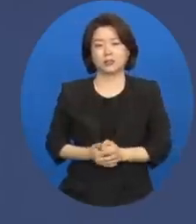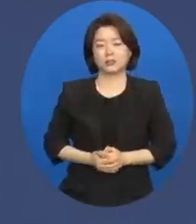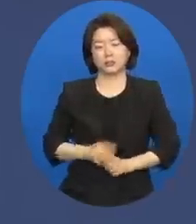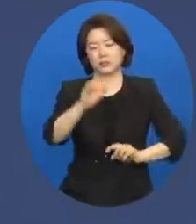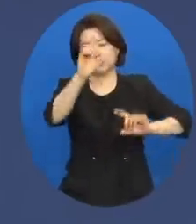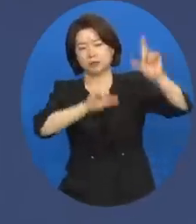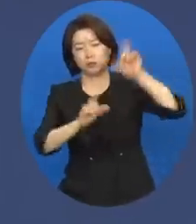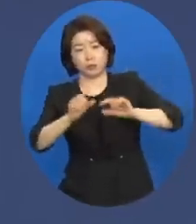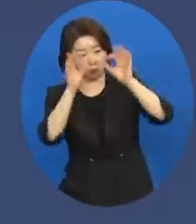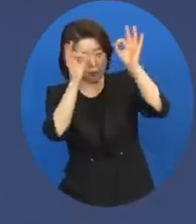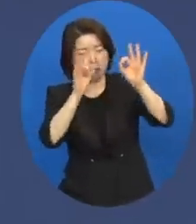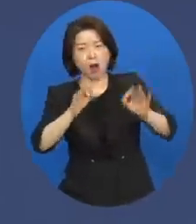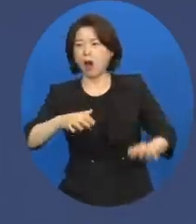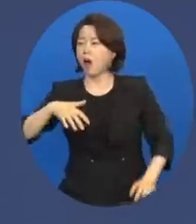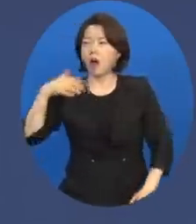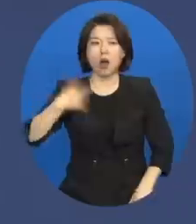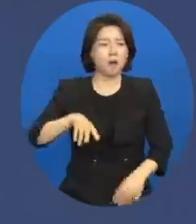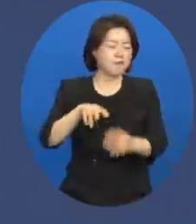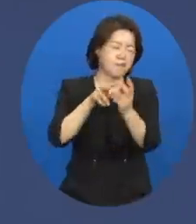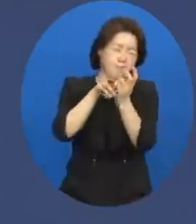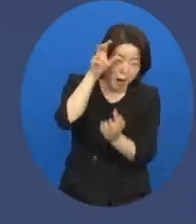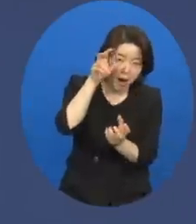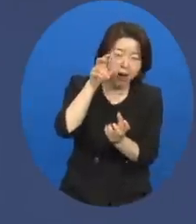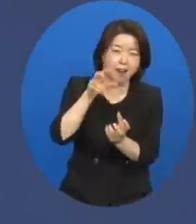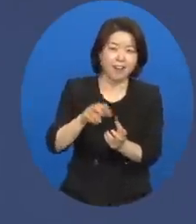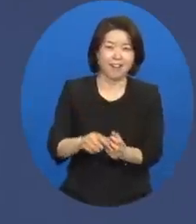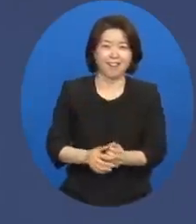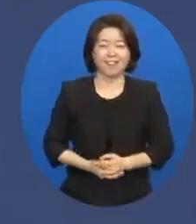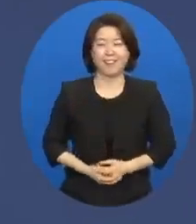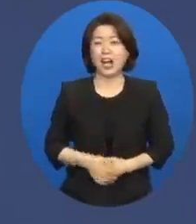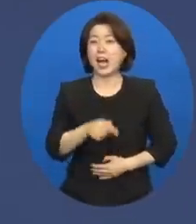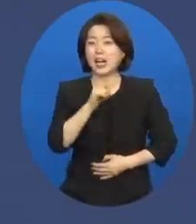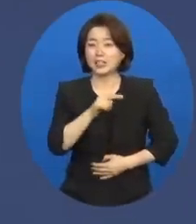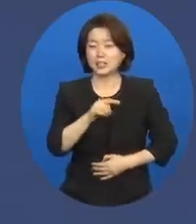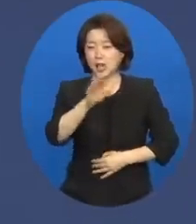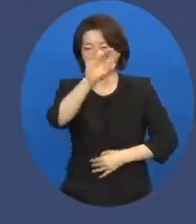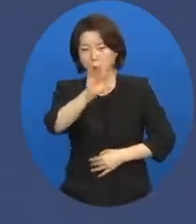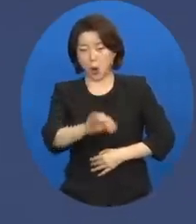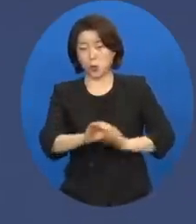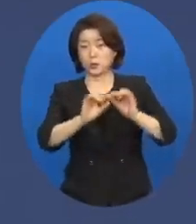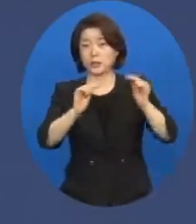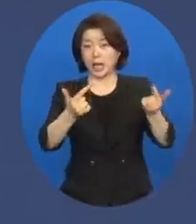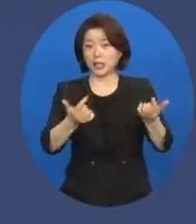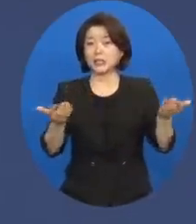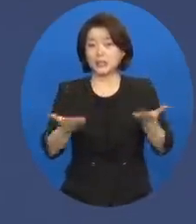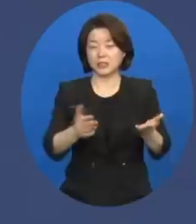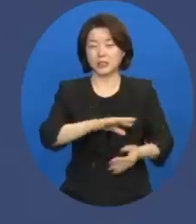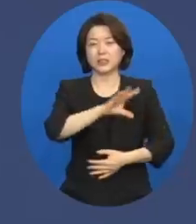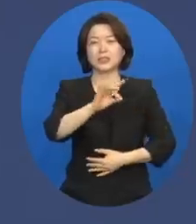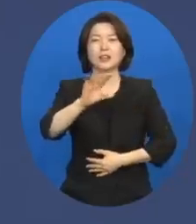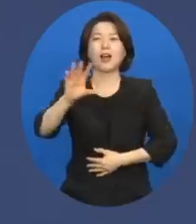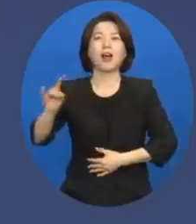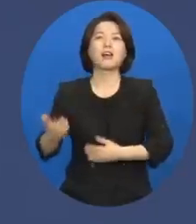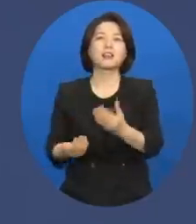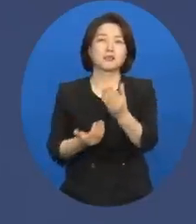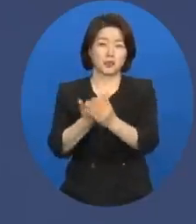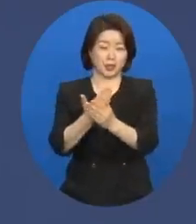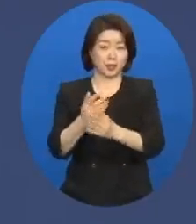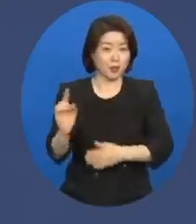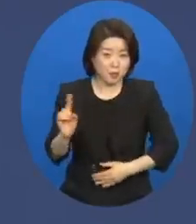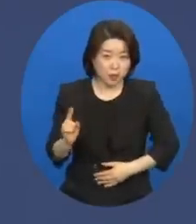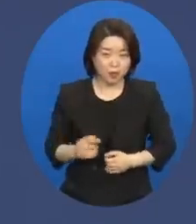장면 대단합니다. 저 그런데 거기에 참 어울리지 않는 일이 종종 일어나는데 그건